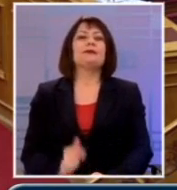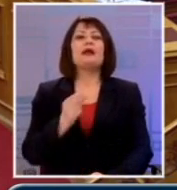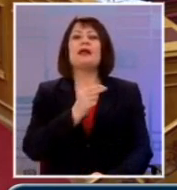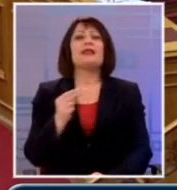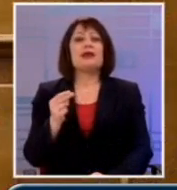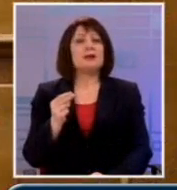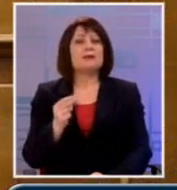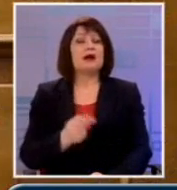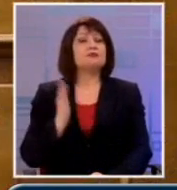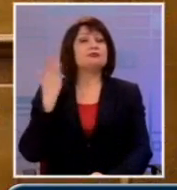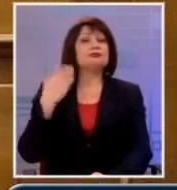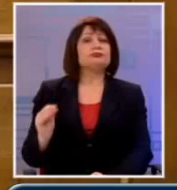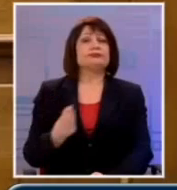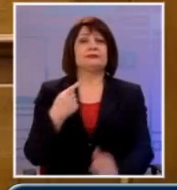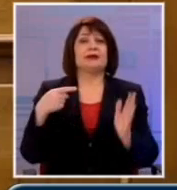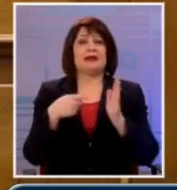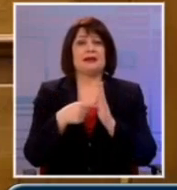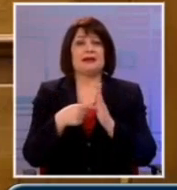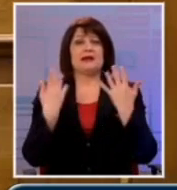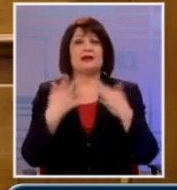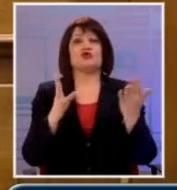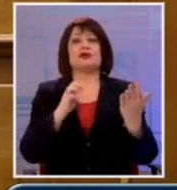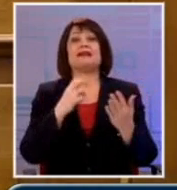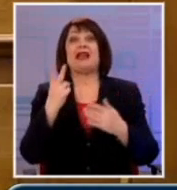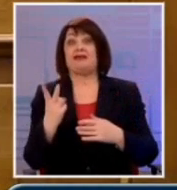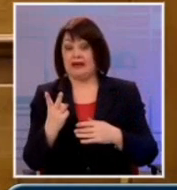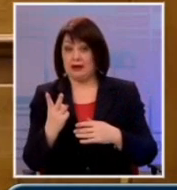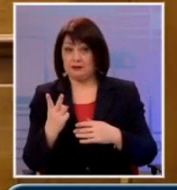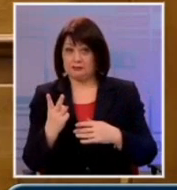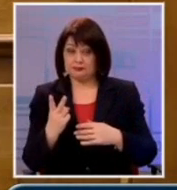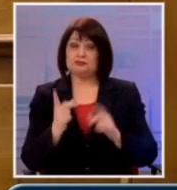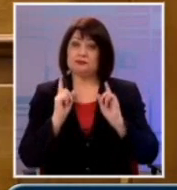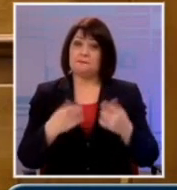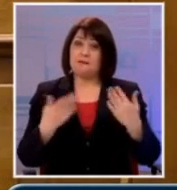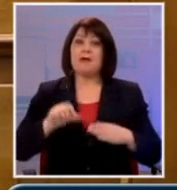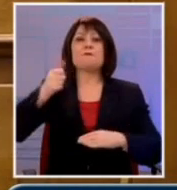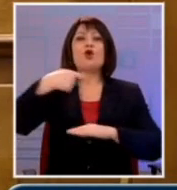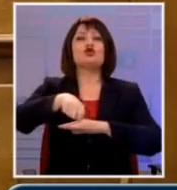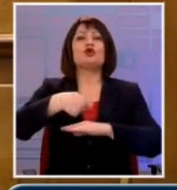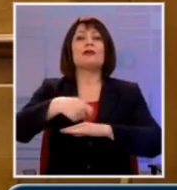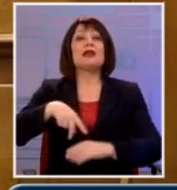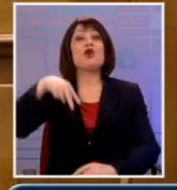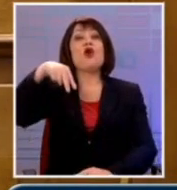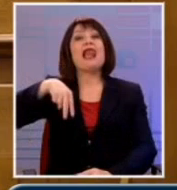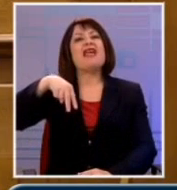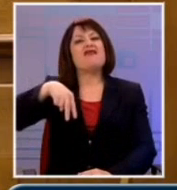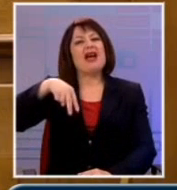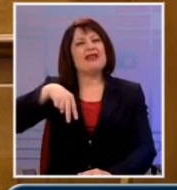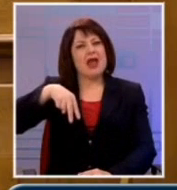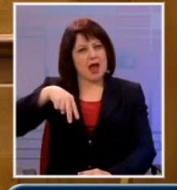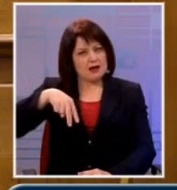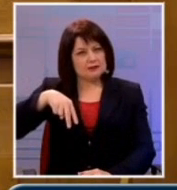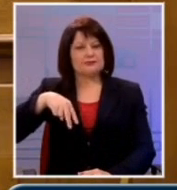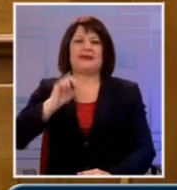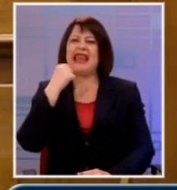αυτή βέβαια ξεκίνησε το 1997 με απόφαση του Πρωτοδικείου Λιβαδιάς, η οποία επικυρώθηκε